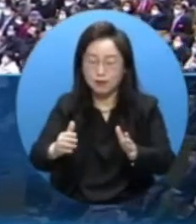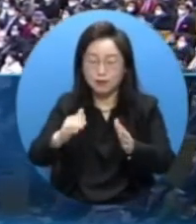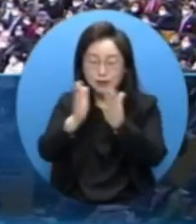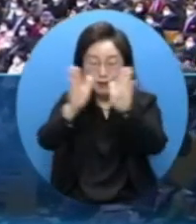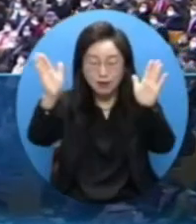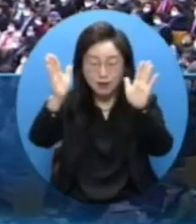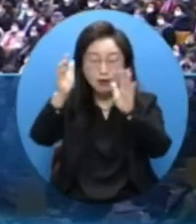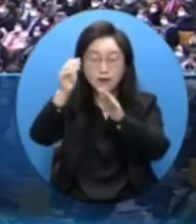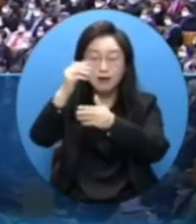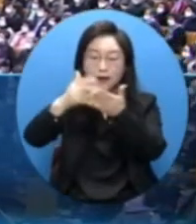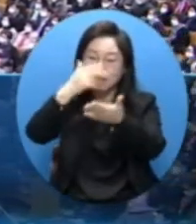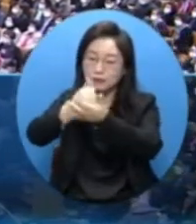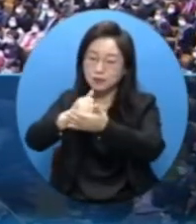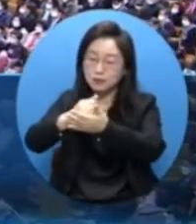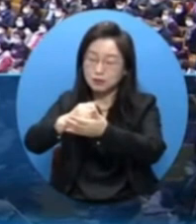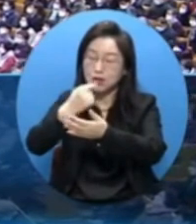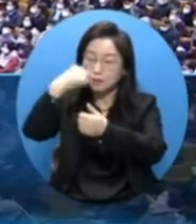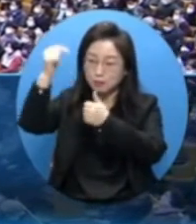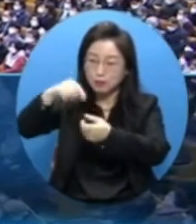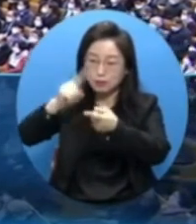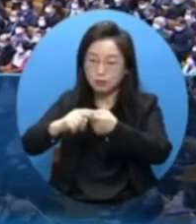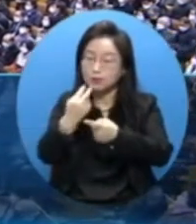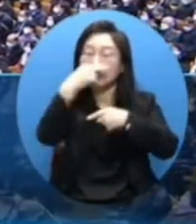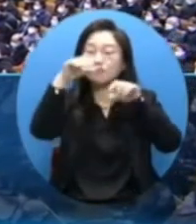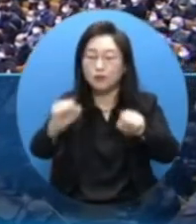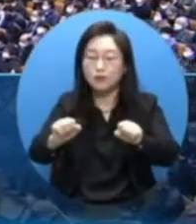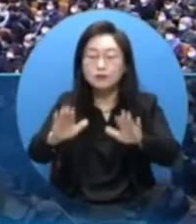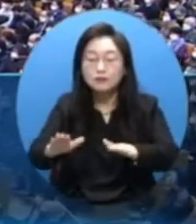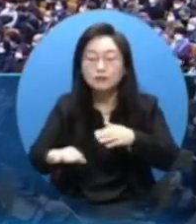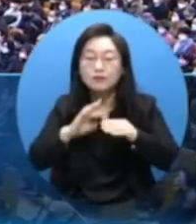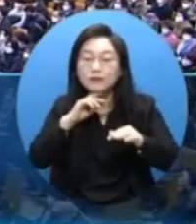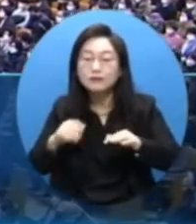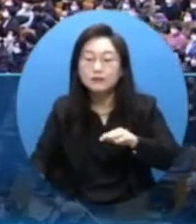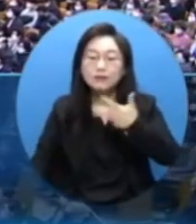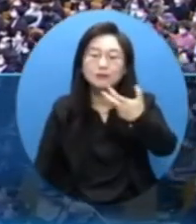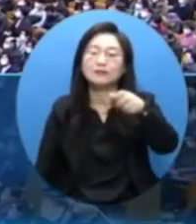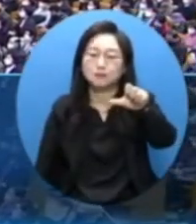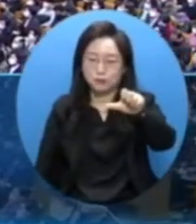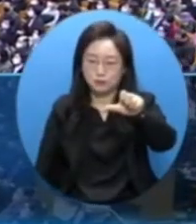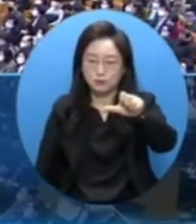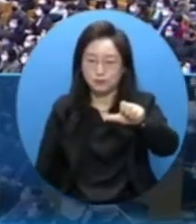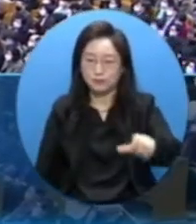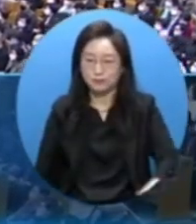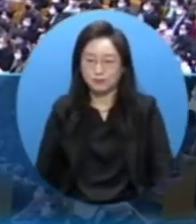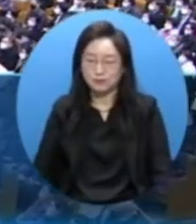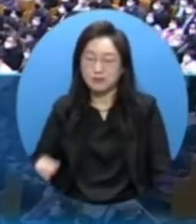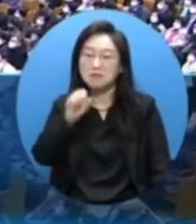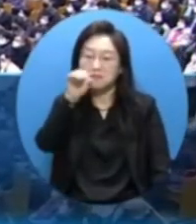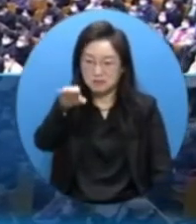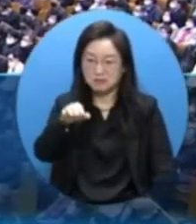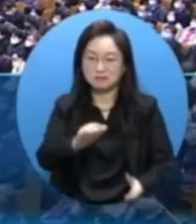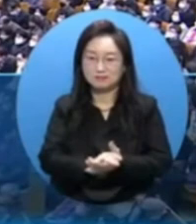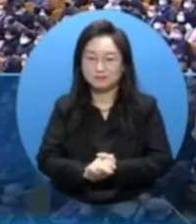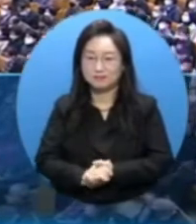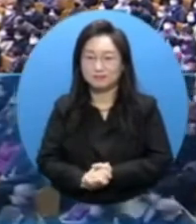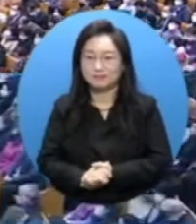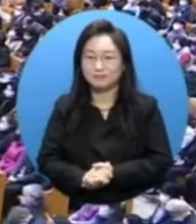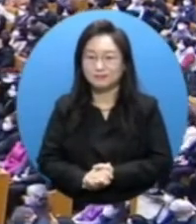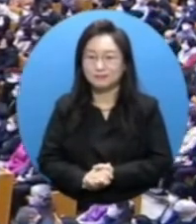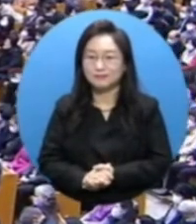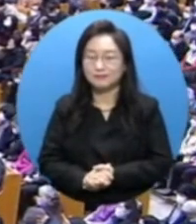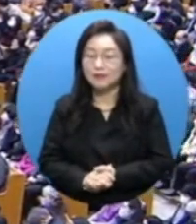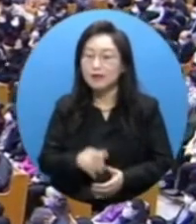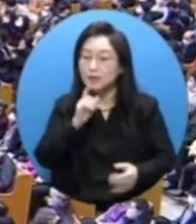말씀하신 대로 나를 생존하게 하셨나이다 오늘 내가 85세로대 말씀 고백합니다